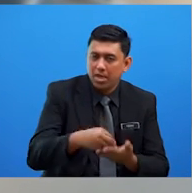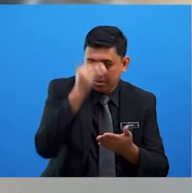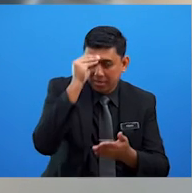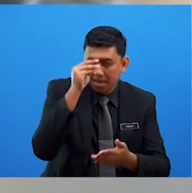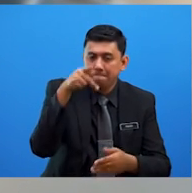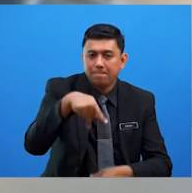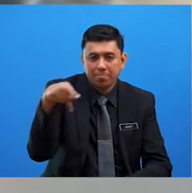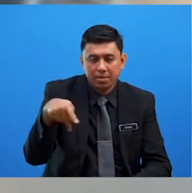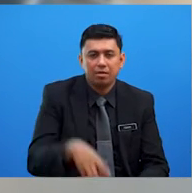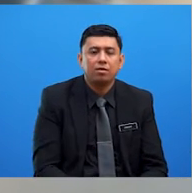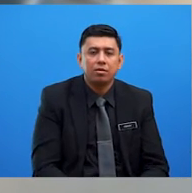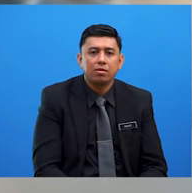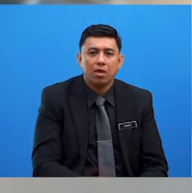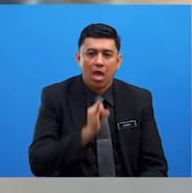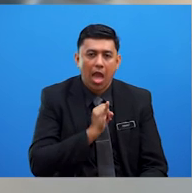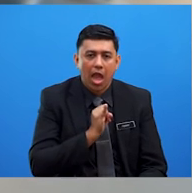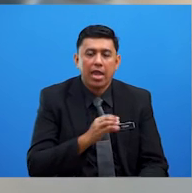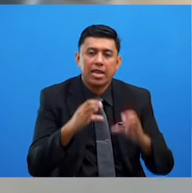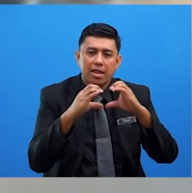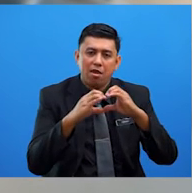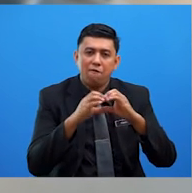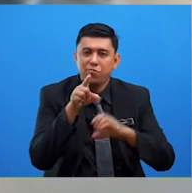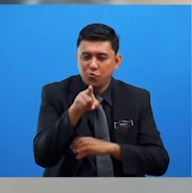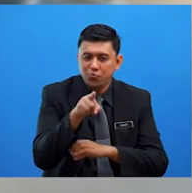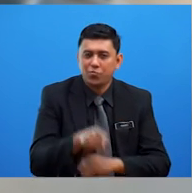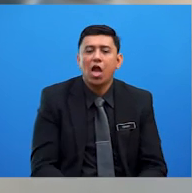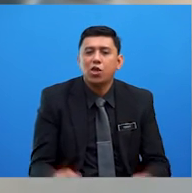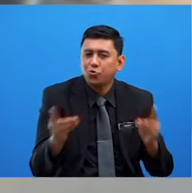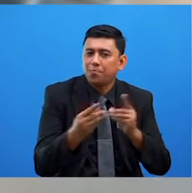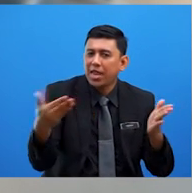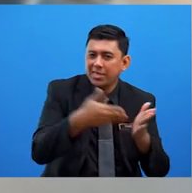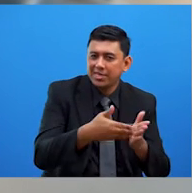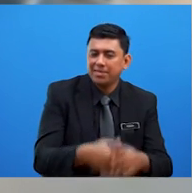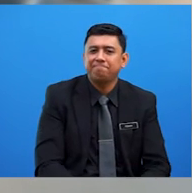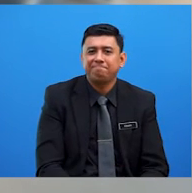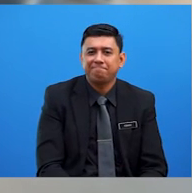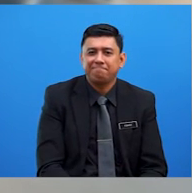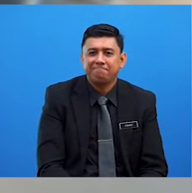perniagaan. I love you. Jumpa lagi.